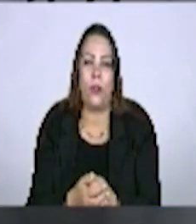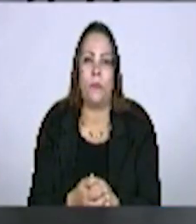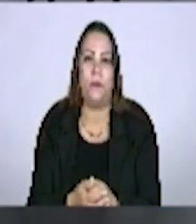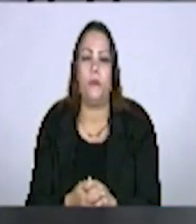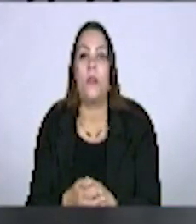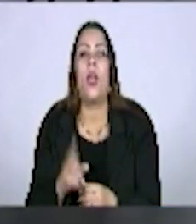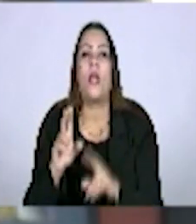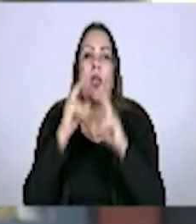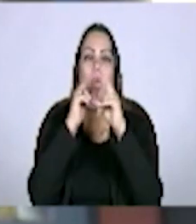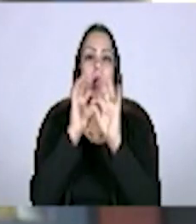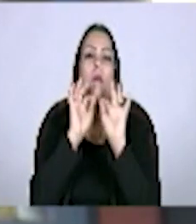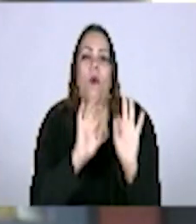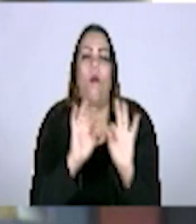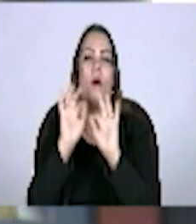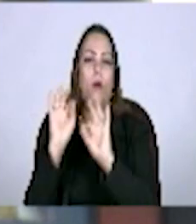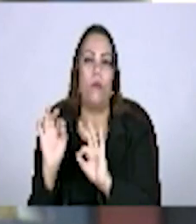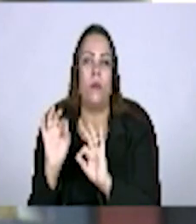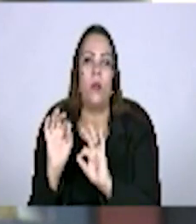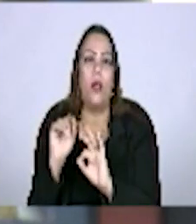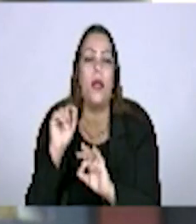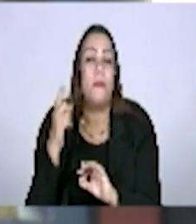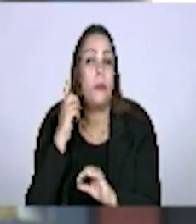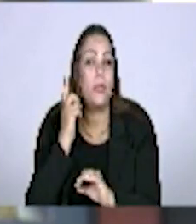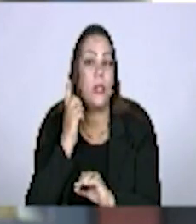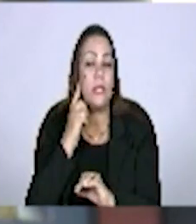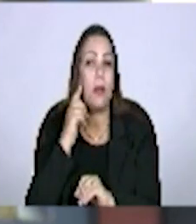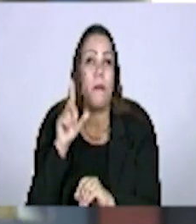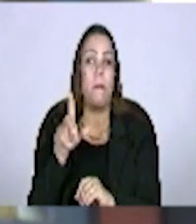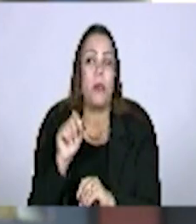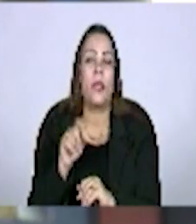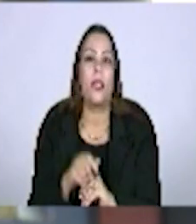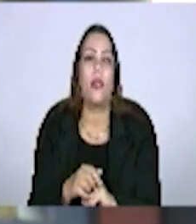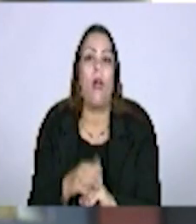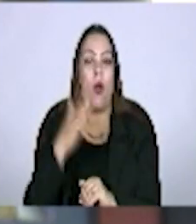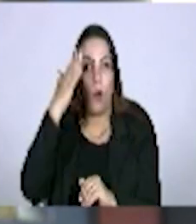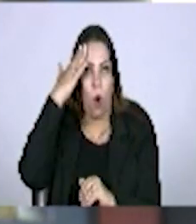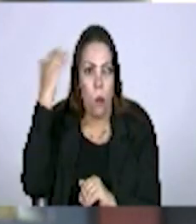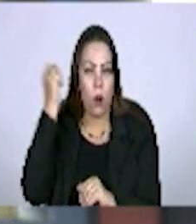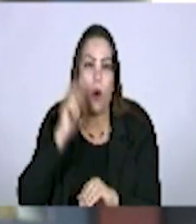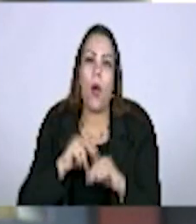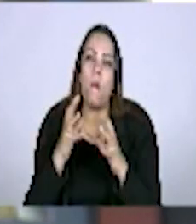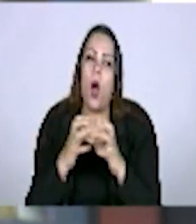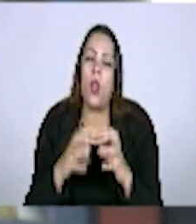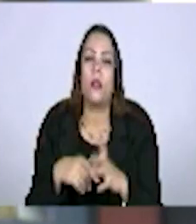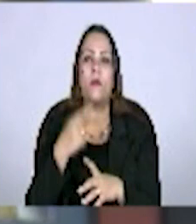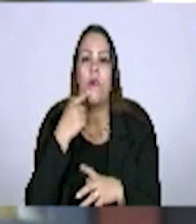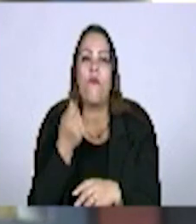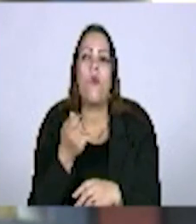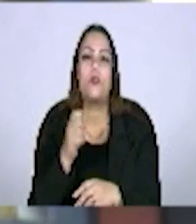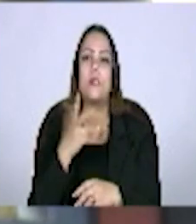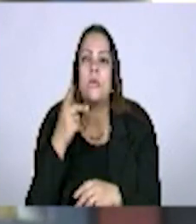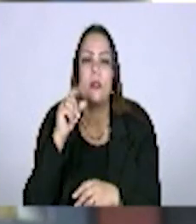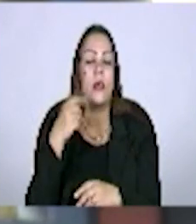وهتخس الكلام ا بنسمعه من خبراء ومحللين تانيين الحكايه الاسعار